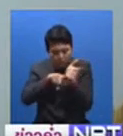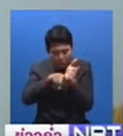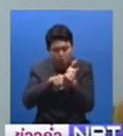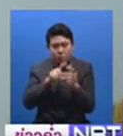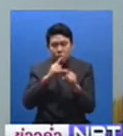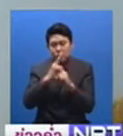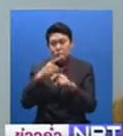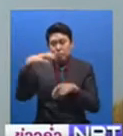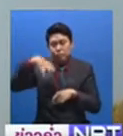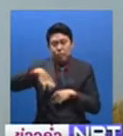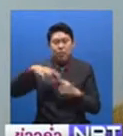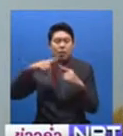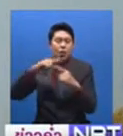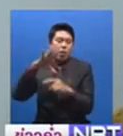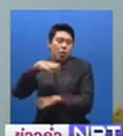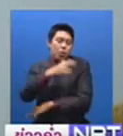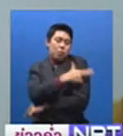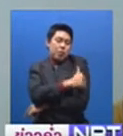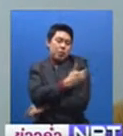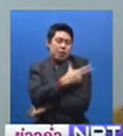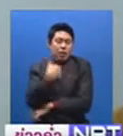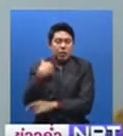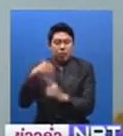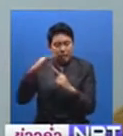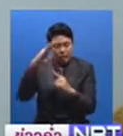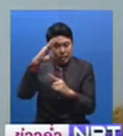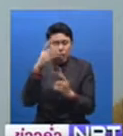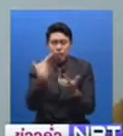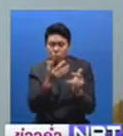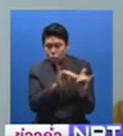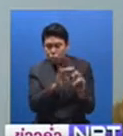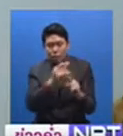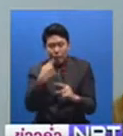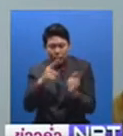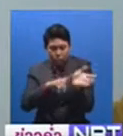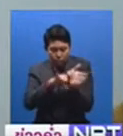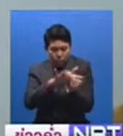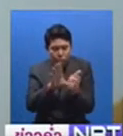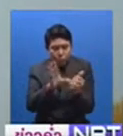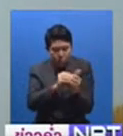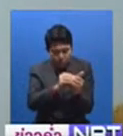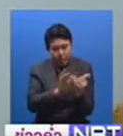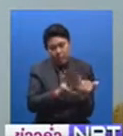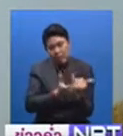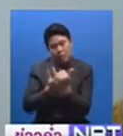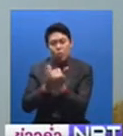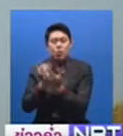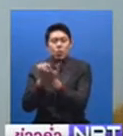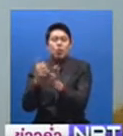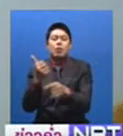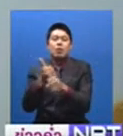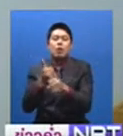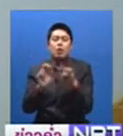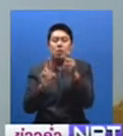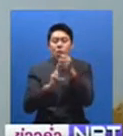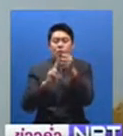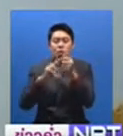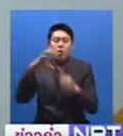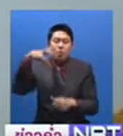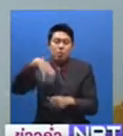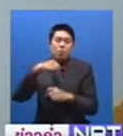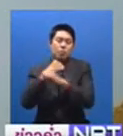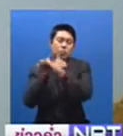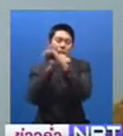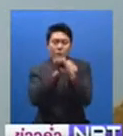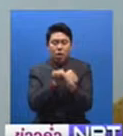พยาบาลพระปกเกล้าเป็นแม่ข่ายในการเคลื่อนย้ายผู้ป่วยติดเชื้อด้านนายแพทย์โอพาทการกวินพงศ์รองอธิบดีกรมควบคุมโรค